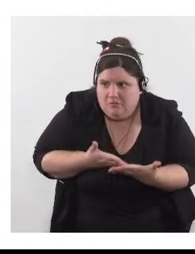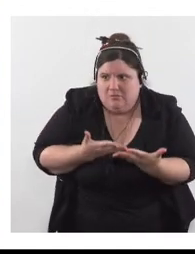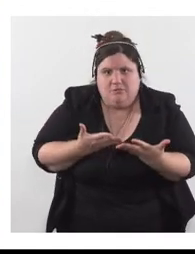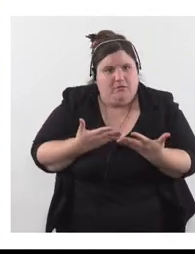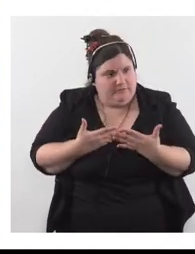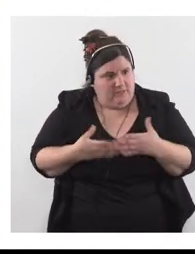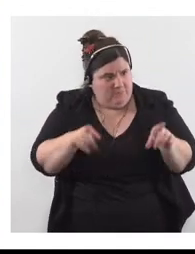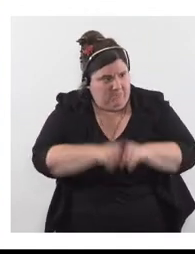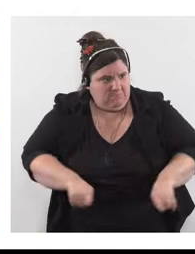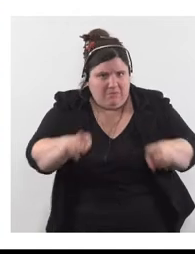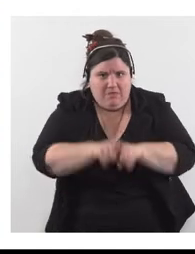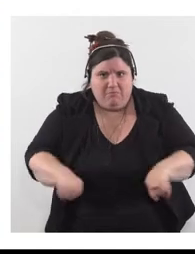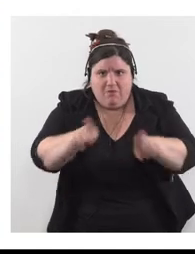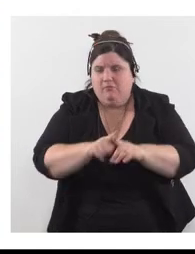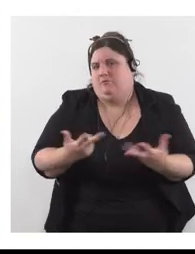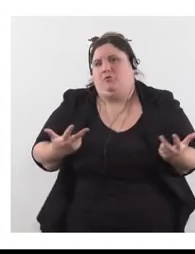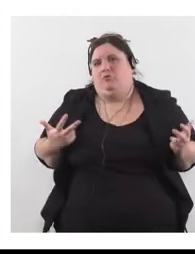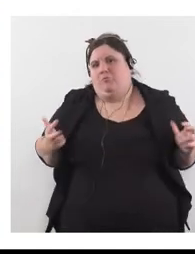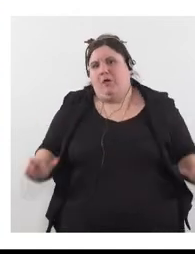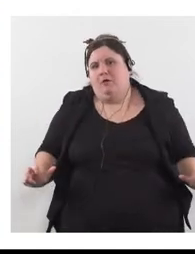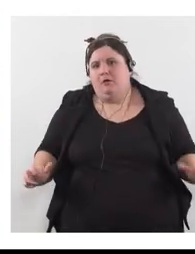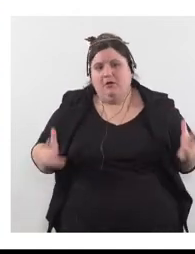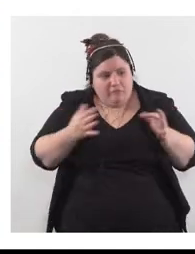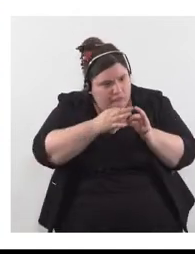d'éviter que ces choses ne se reproduisent à l'avenir.